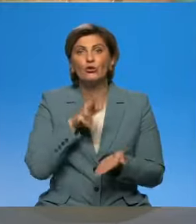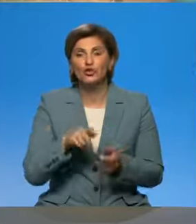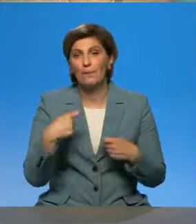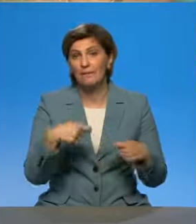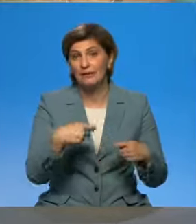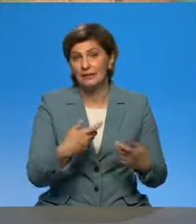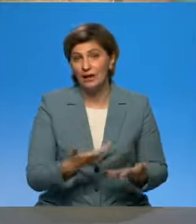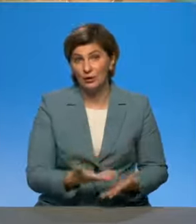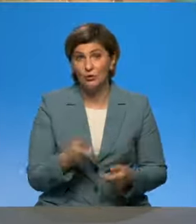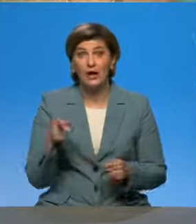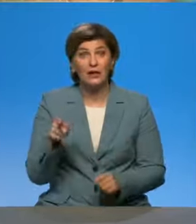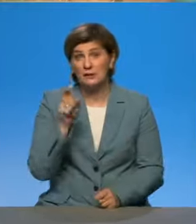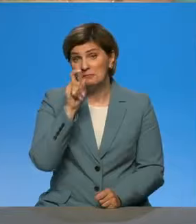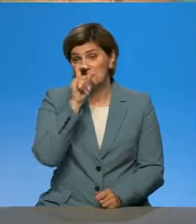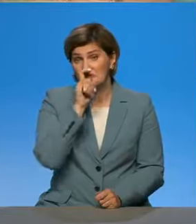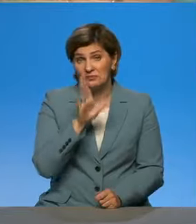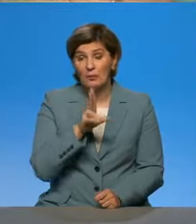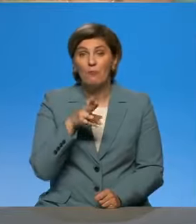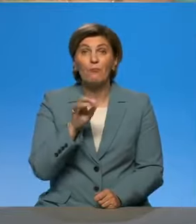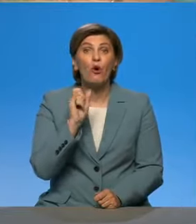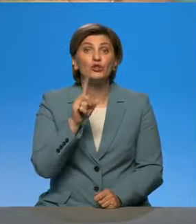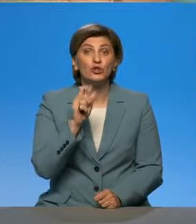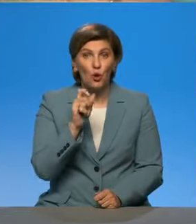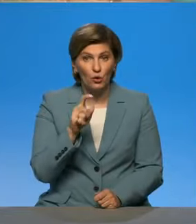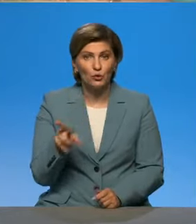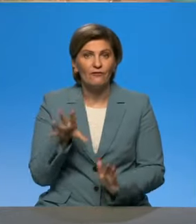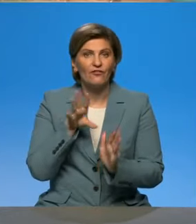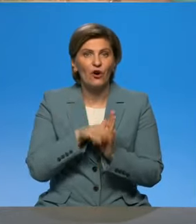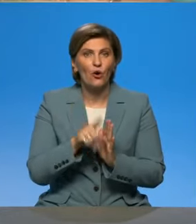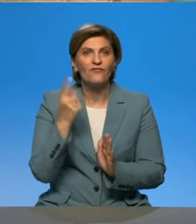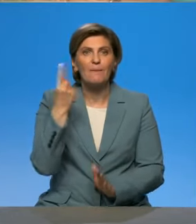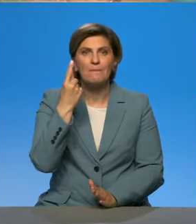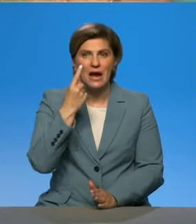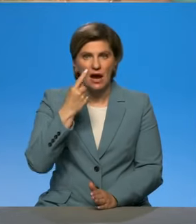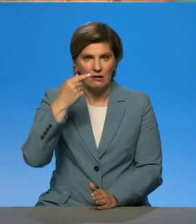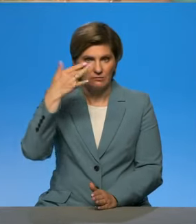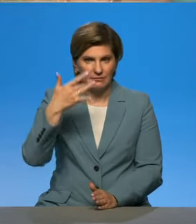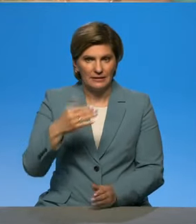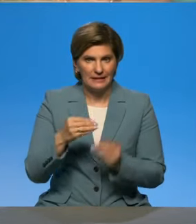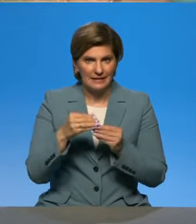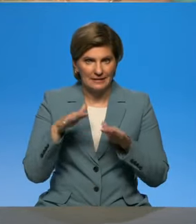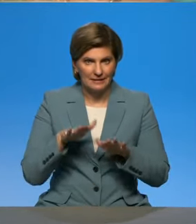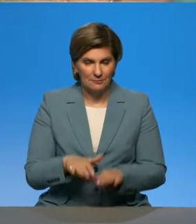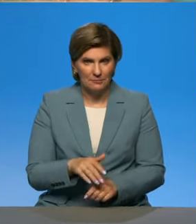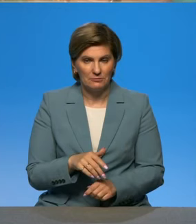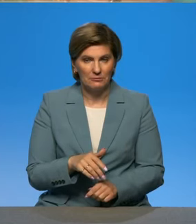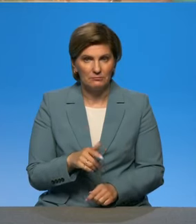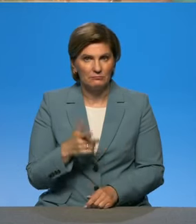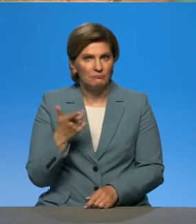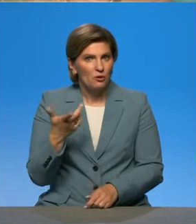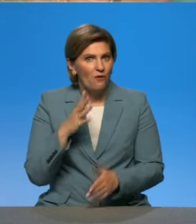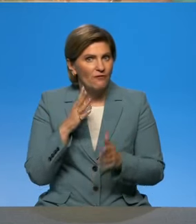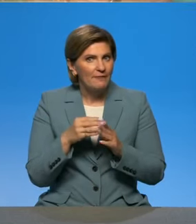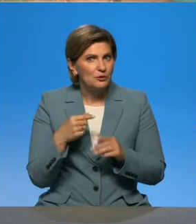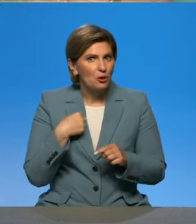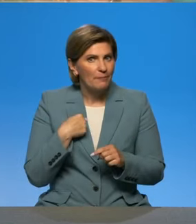плане они достаточно неплохие. По золоту они входят в первую десятку. Вы сейчас развенчиваете даже мое представление о